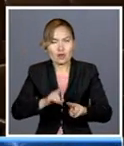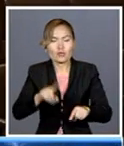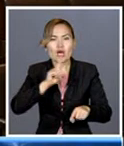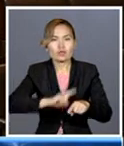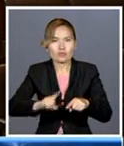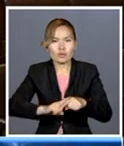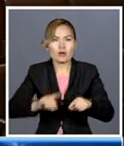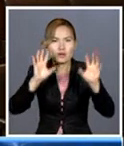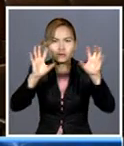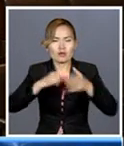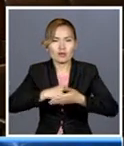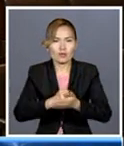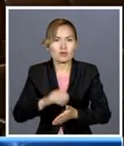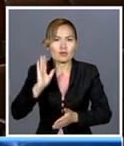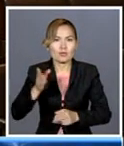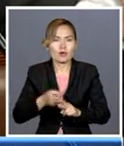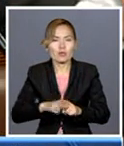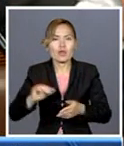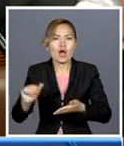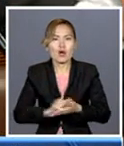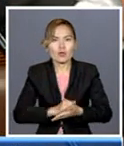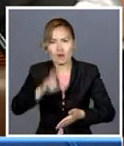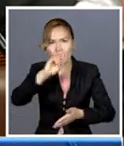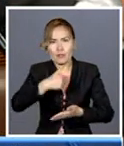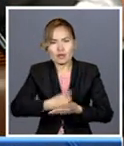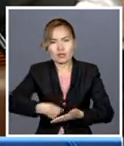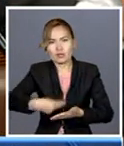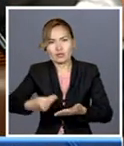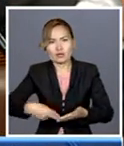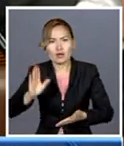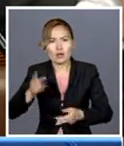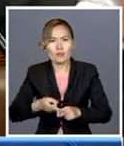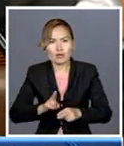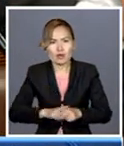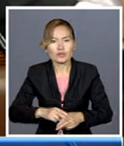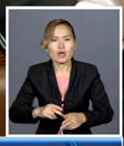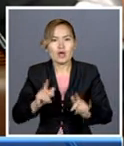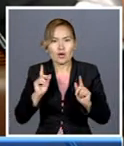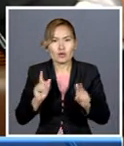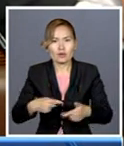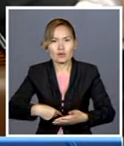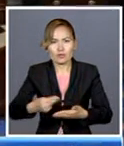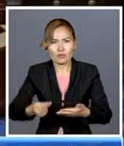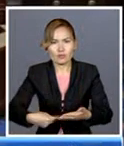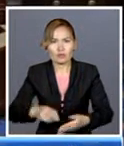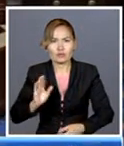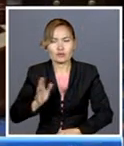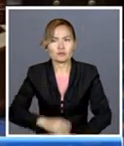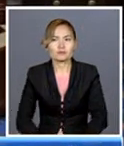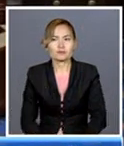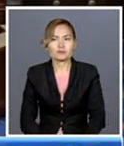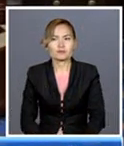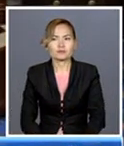да күмән шамалы. Содан кейін бұл құжат президентке жіберіледі. Ал Дональд Трамп оған қол қоюға мәжбүр болады деген болжам бар.